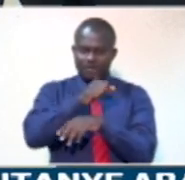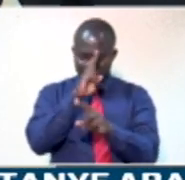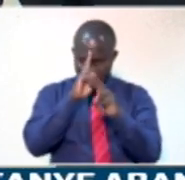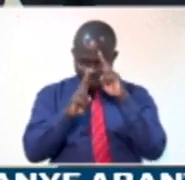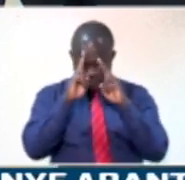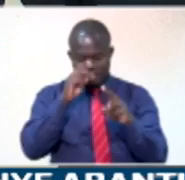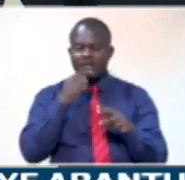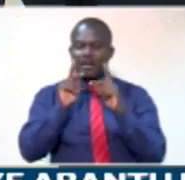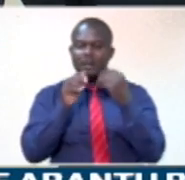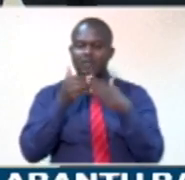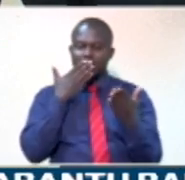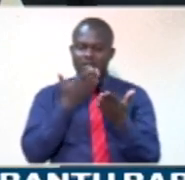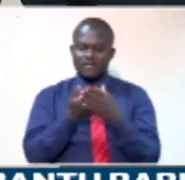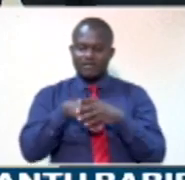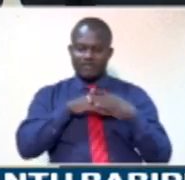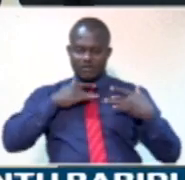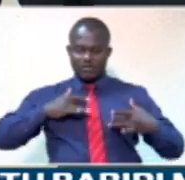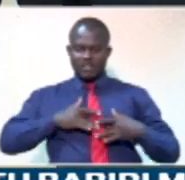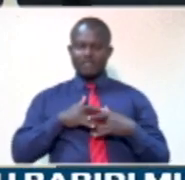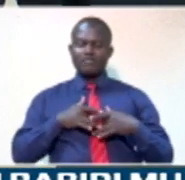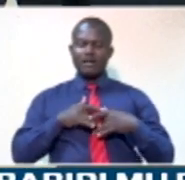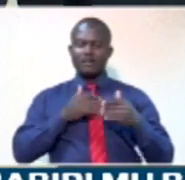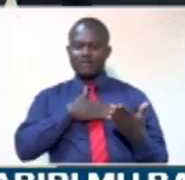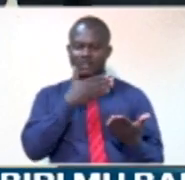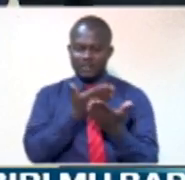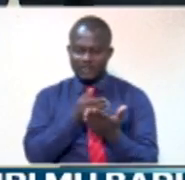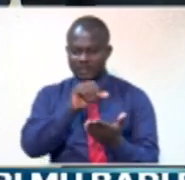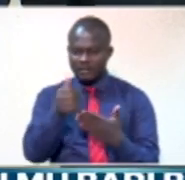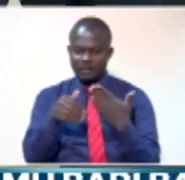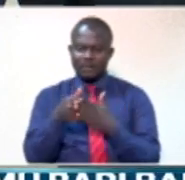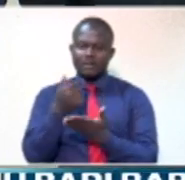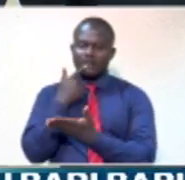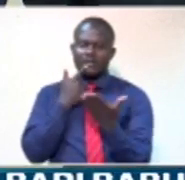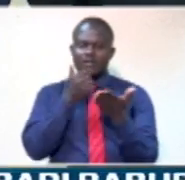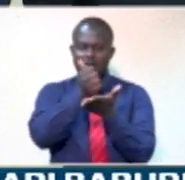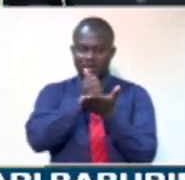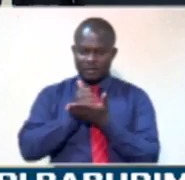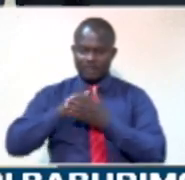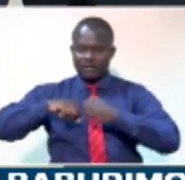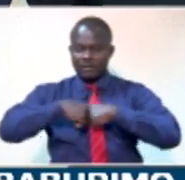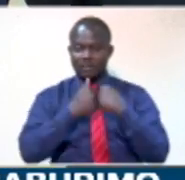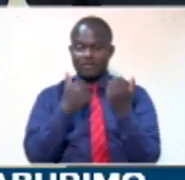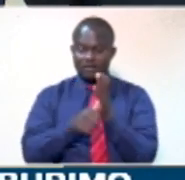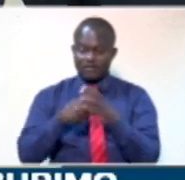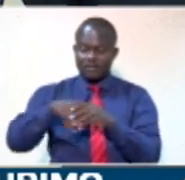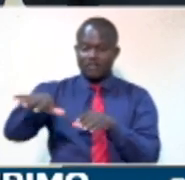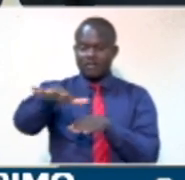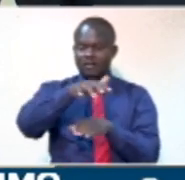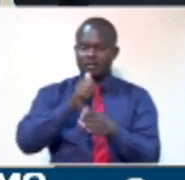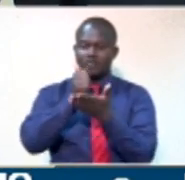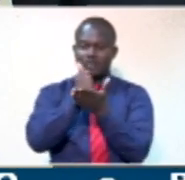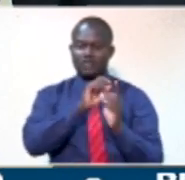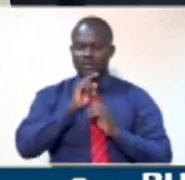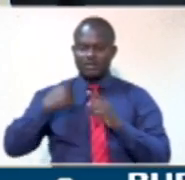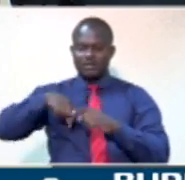ni abantu beza bafite umutima witangira abandi, kuko baratwihanganishije bajya guhangana n'ikibazo mu ishyamba gufasha ingabo